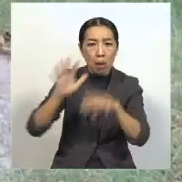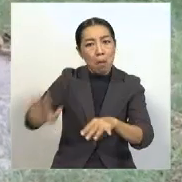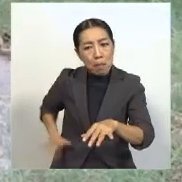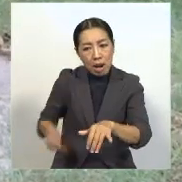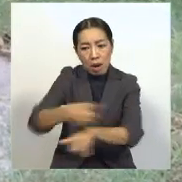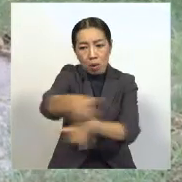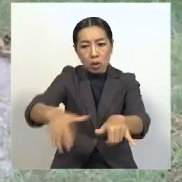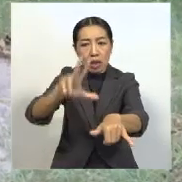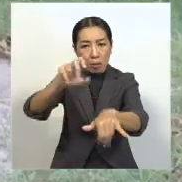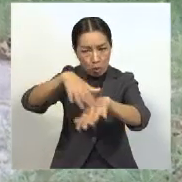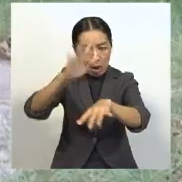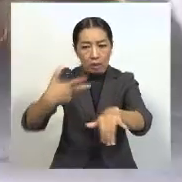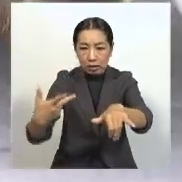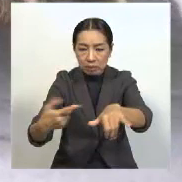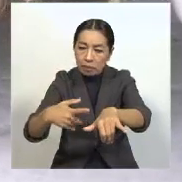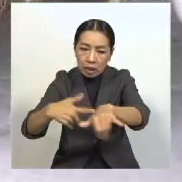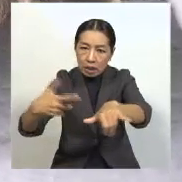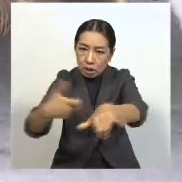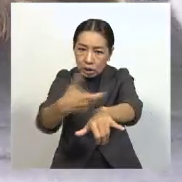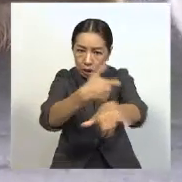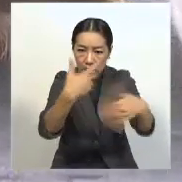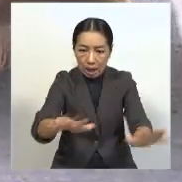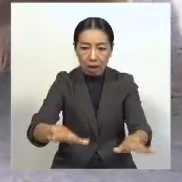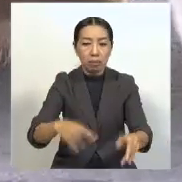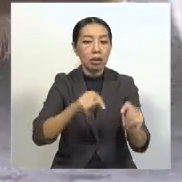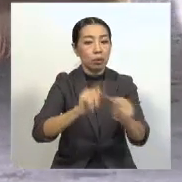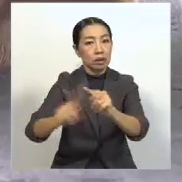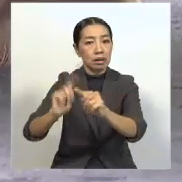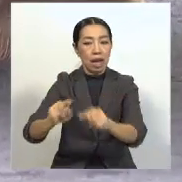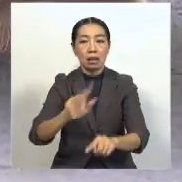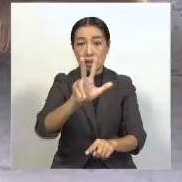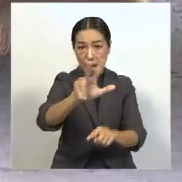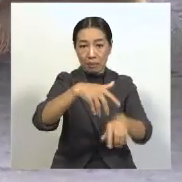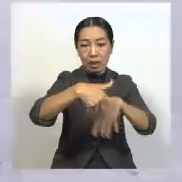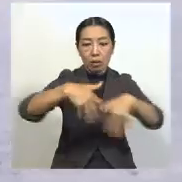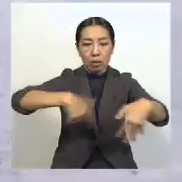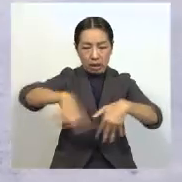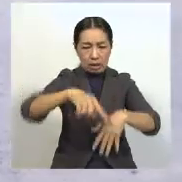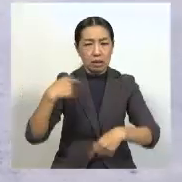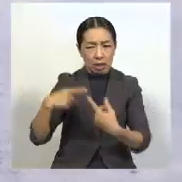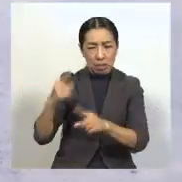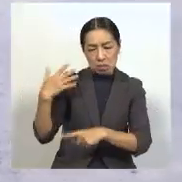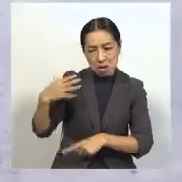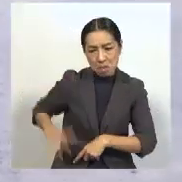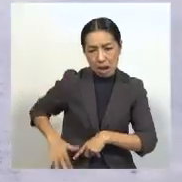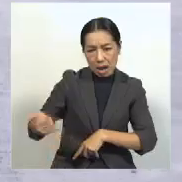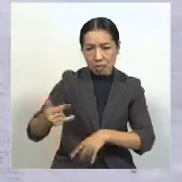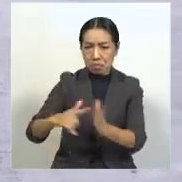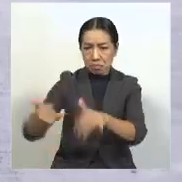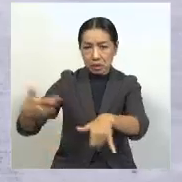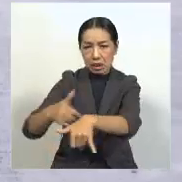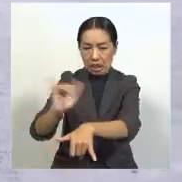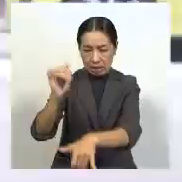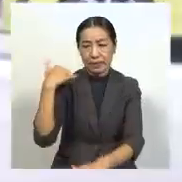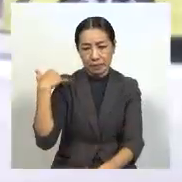กว่า300ตัวนะครับครอบคลุมในพื้นที่3ตำบลด้วยกันแต่ท่านรองนายกก็บอกว่าอาจจะยังมีตกหล่นอยู่บ้างนะครับ